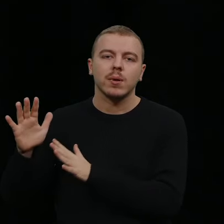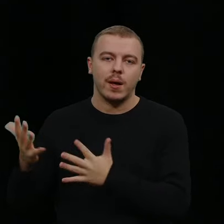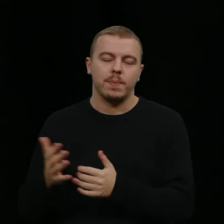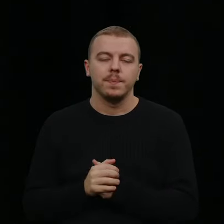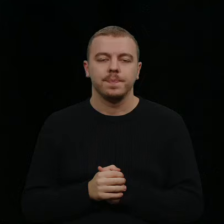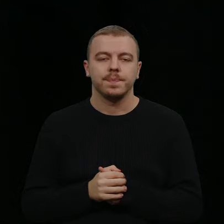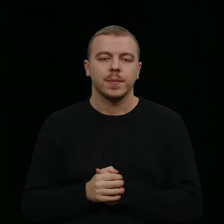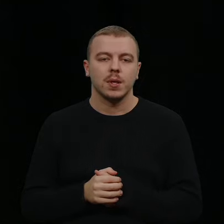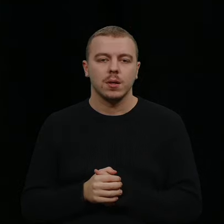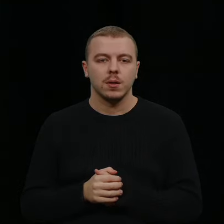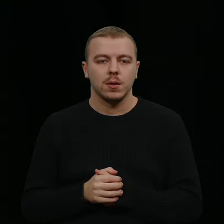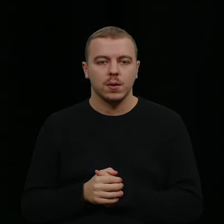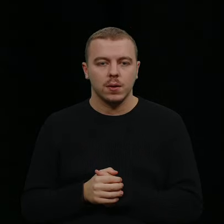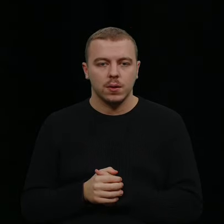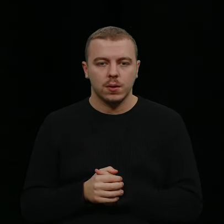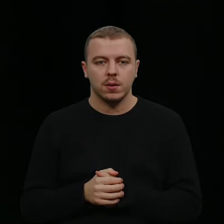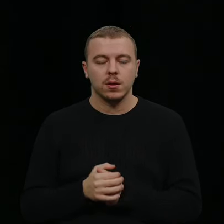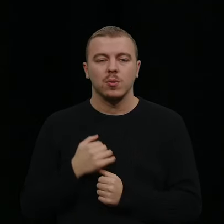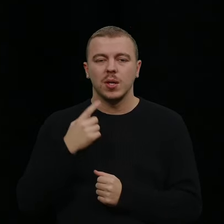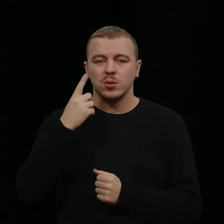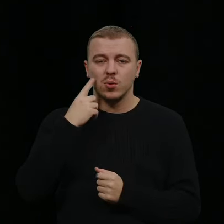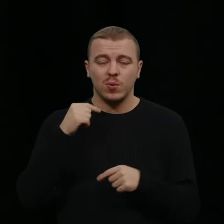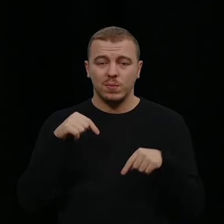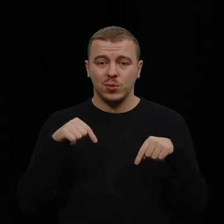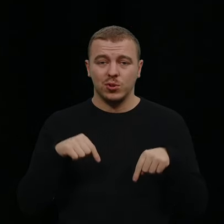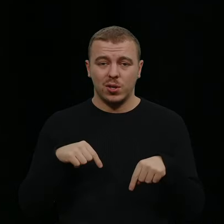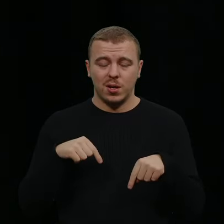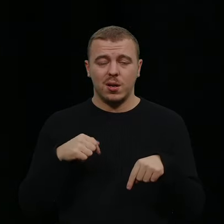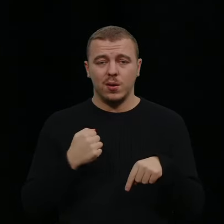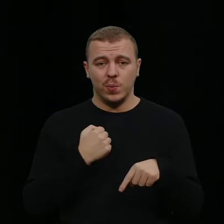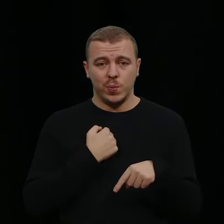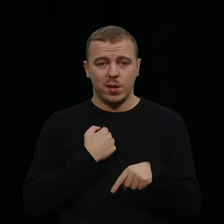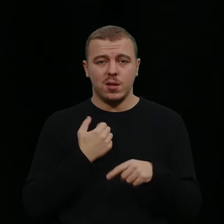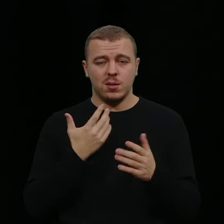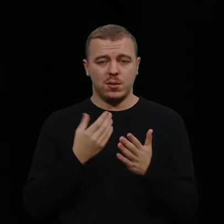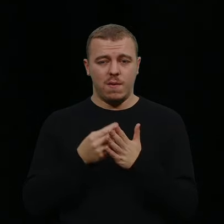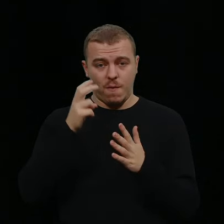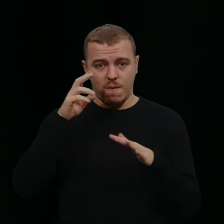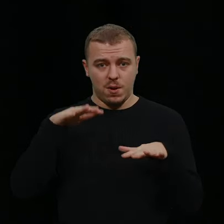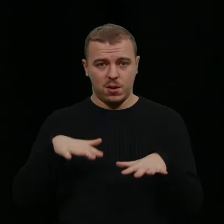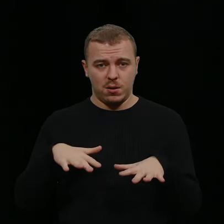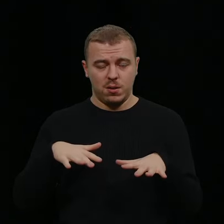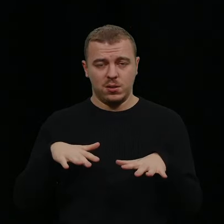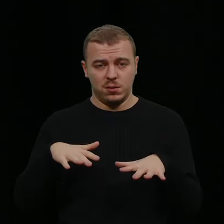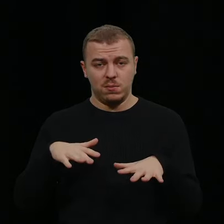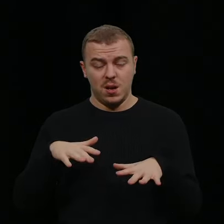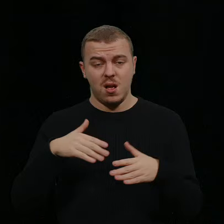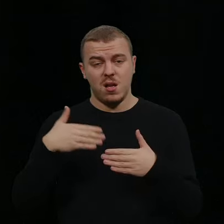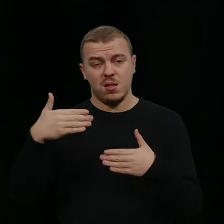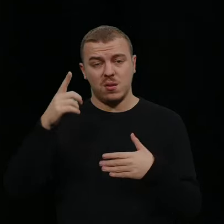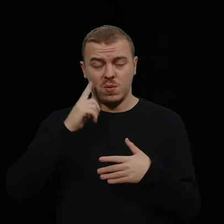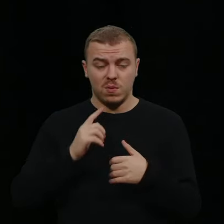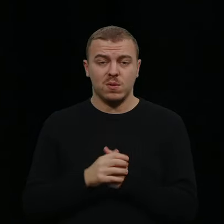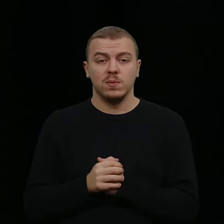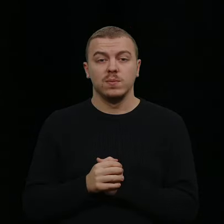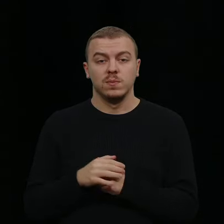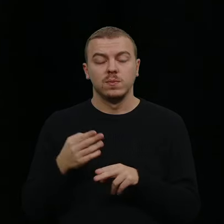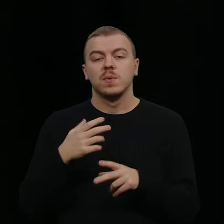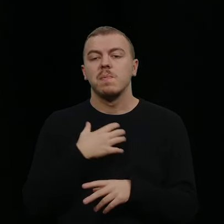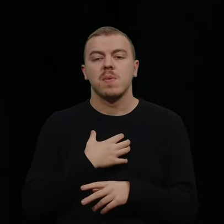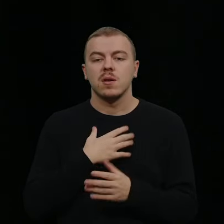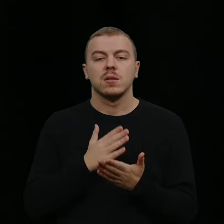Mes, nu, jeigu mes norim turėti čia savo valstybėje ateitį, vis tiek tas kertinis